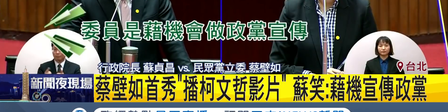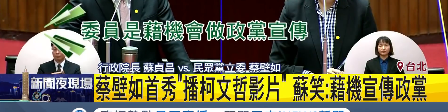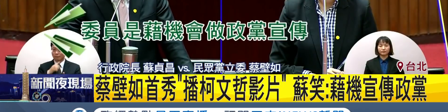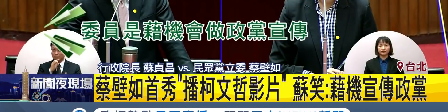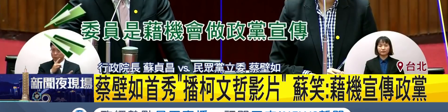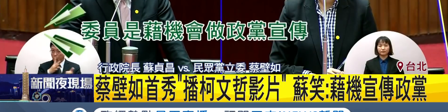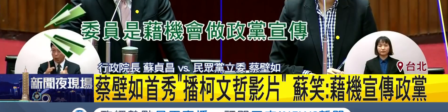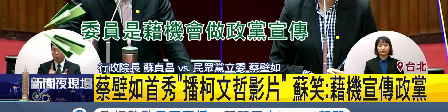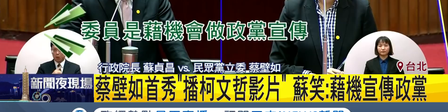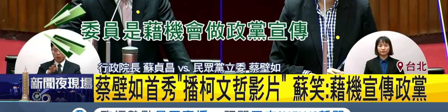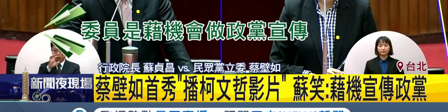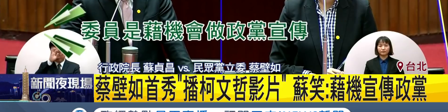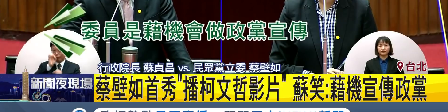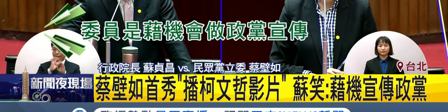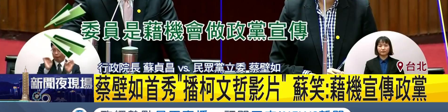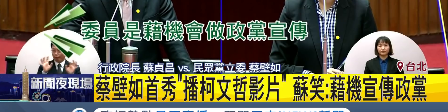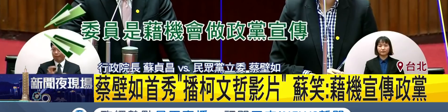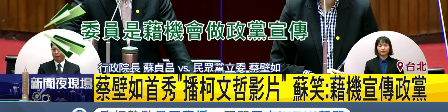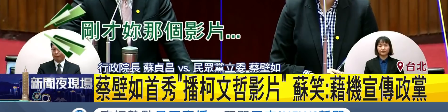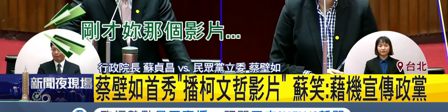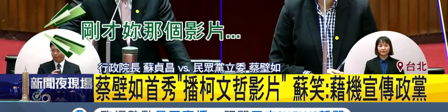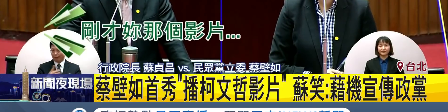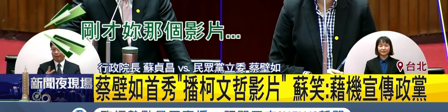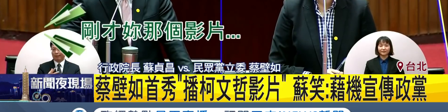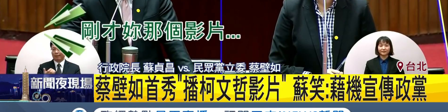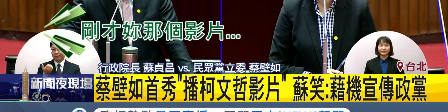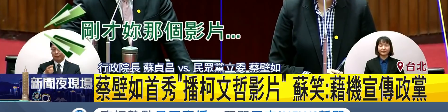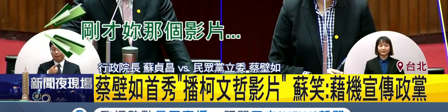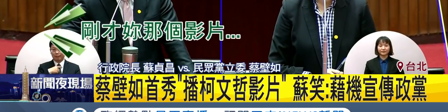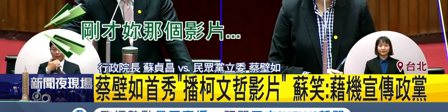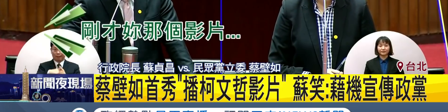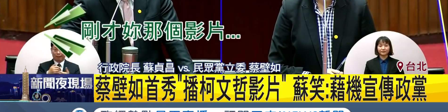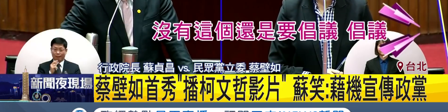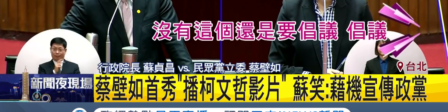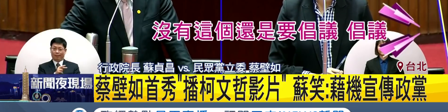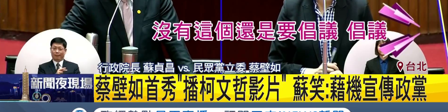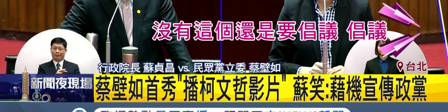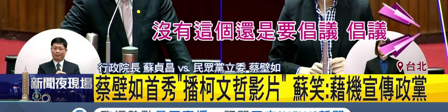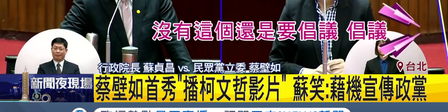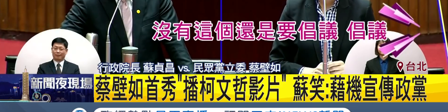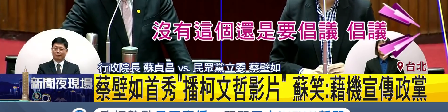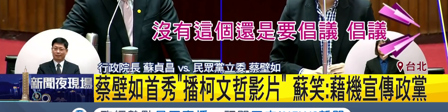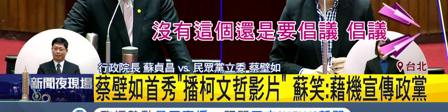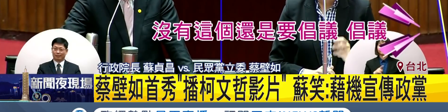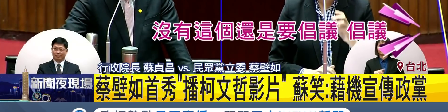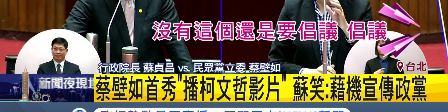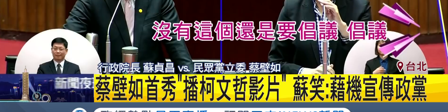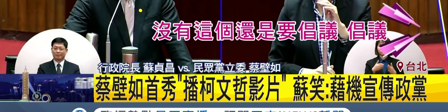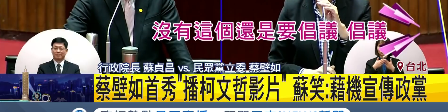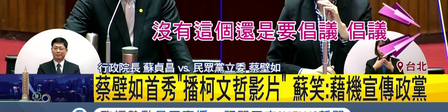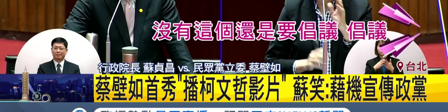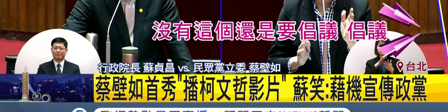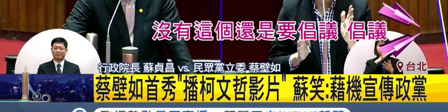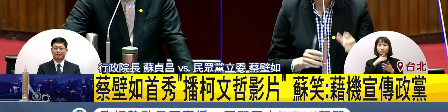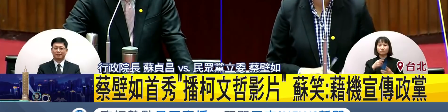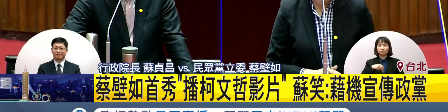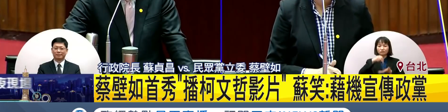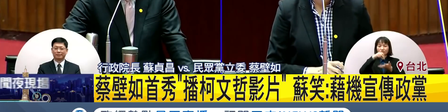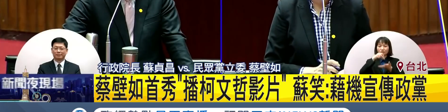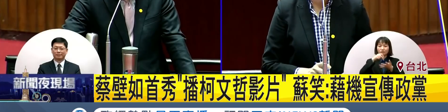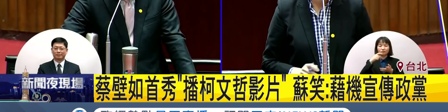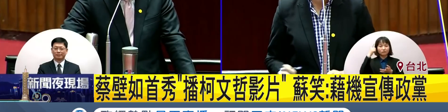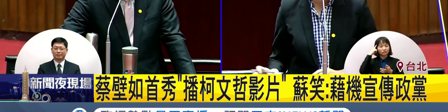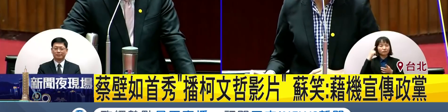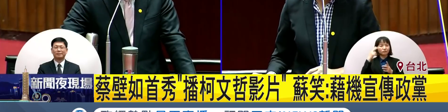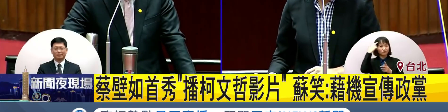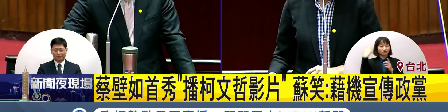机会做政党宣传呢、啊。刚才你那个影片， 哎，没有，这个还是要去提倡议倡议。 新国